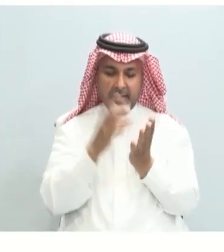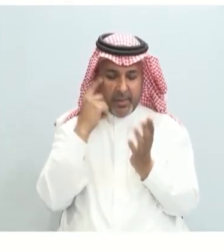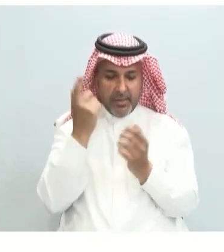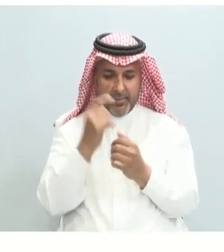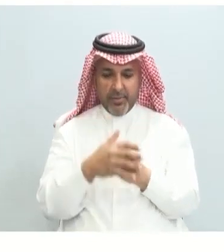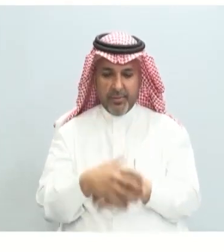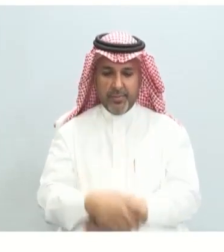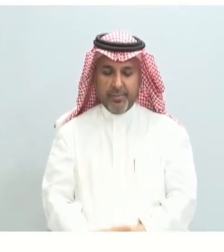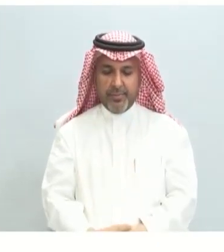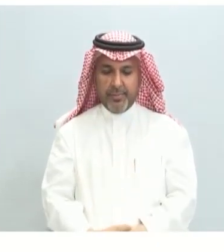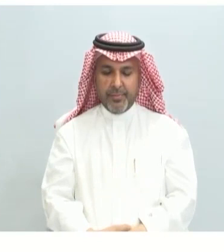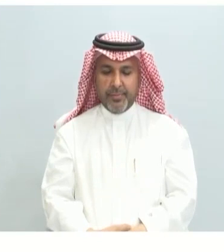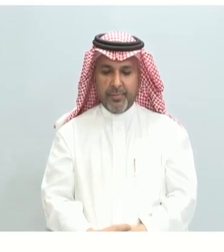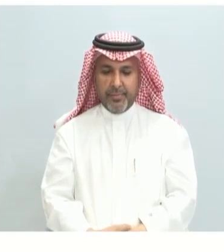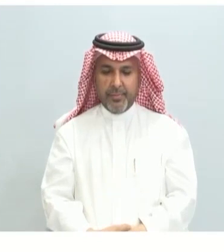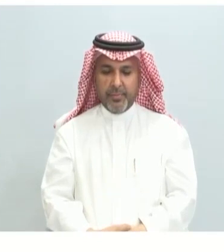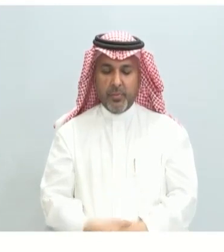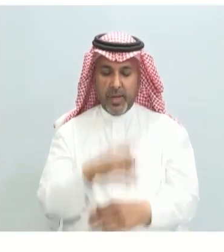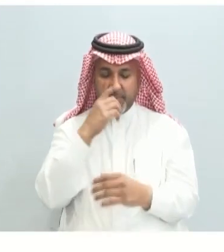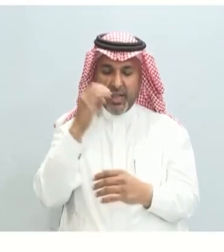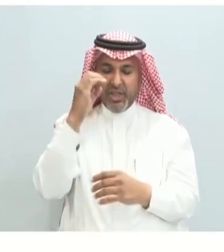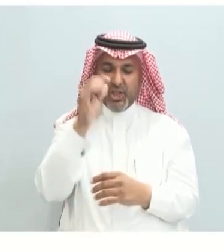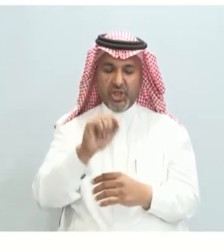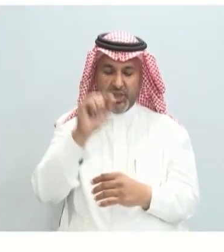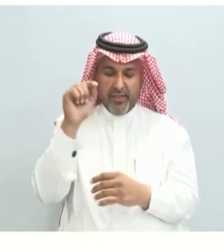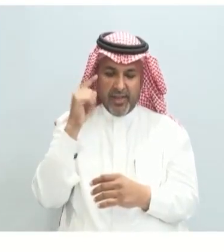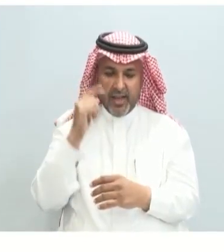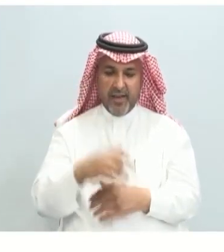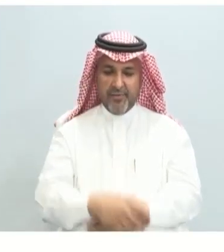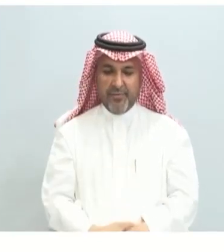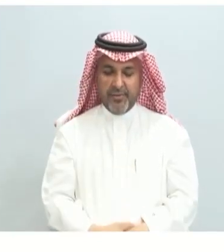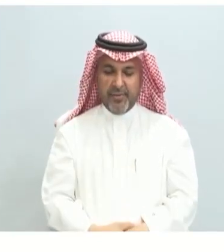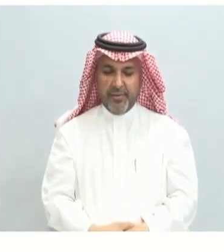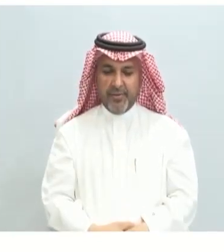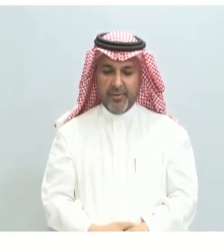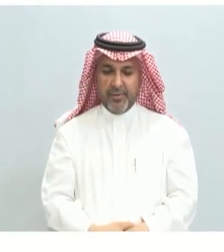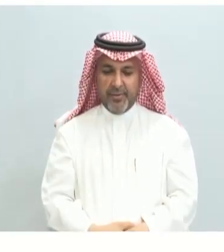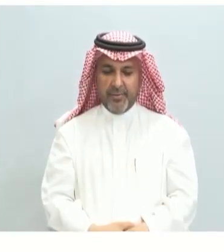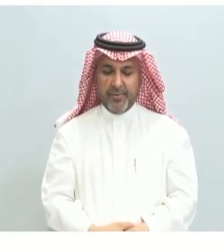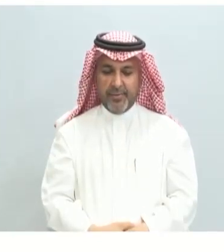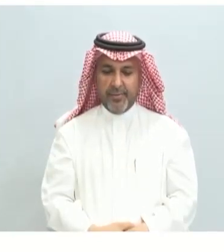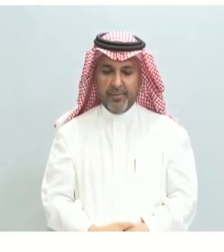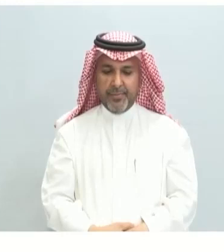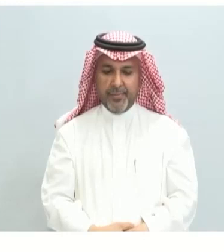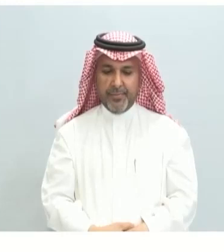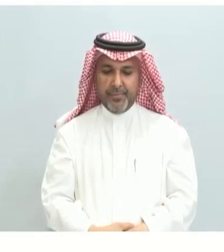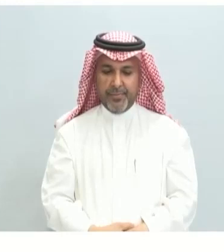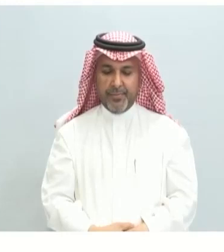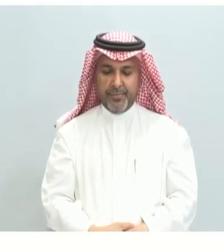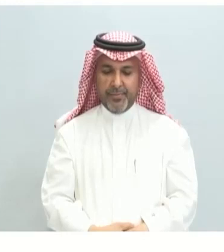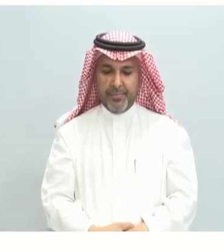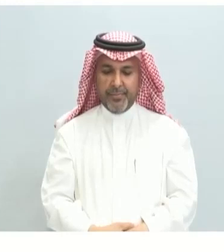مباشره باخذ جذر الطرفين عشان استخدم الاله الحاسبه مره واحده